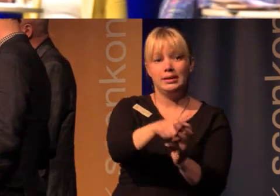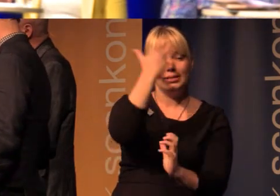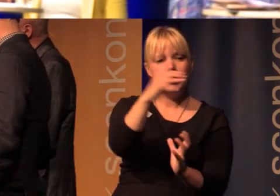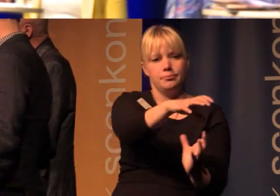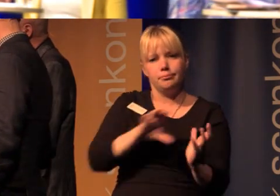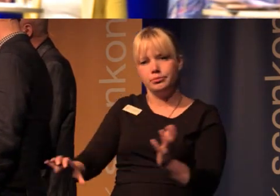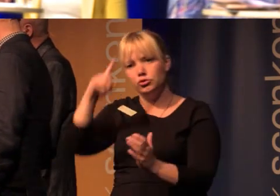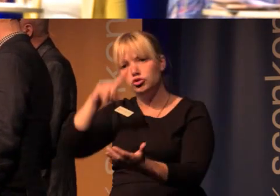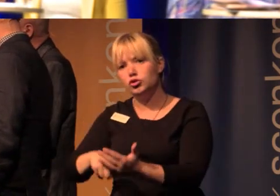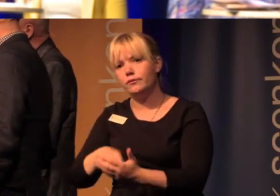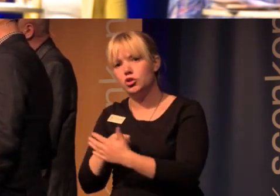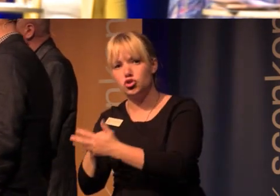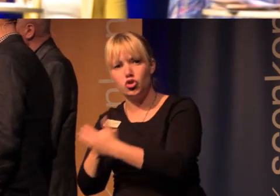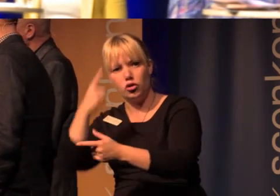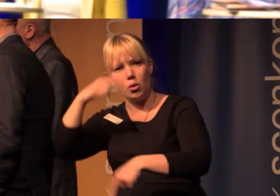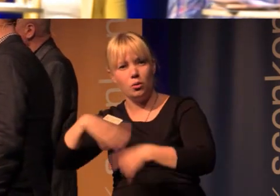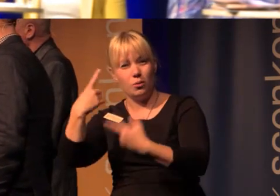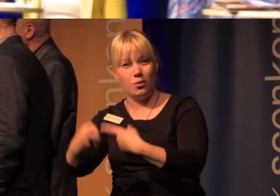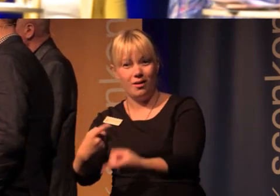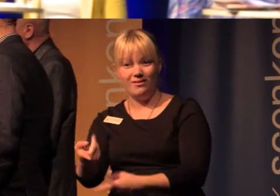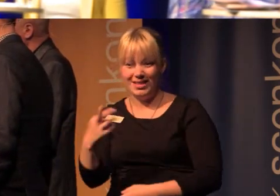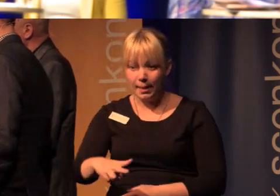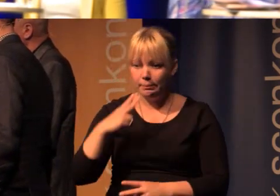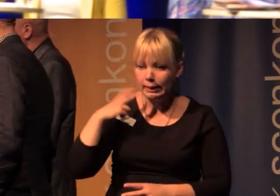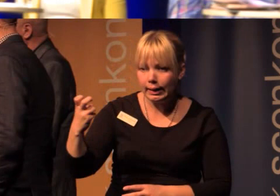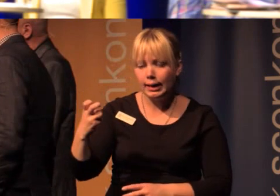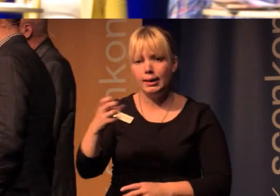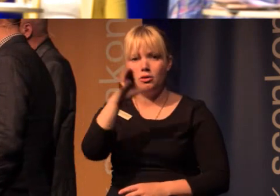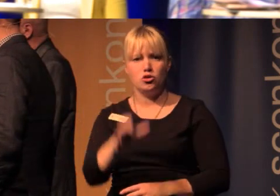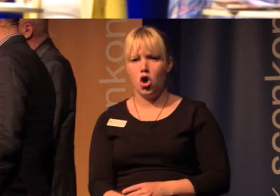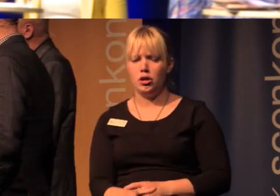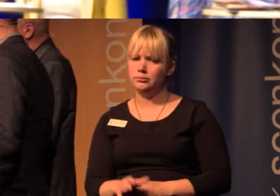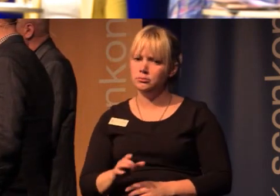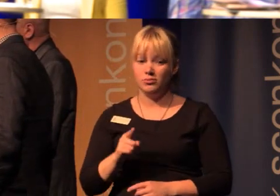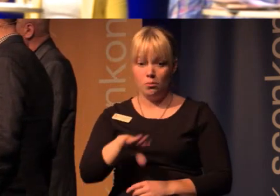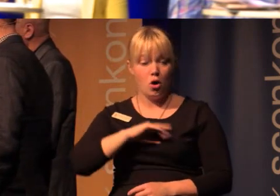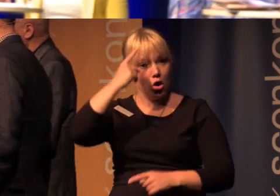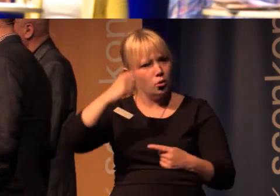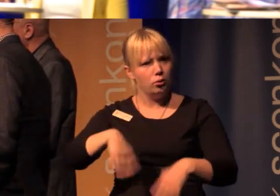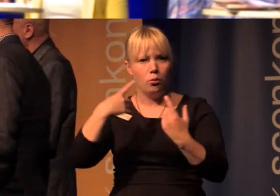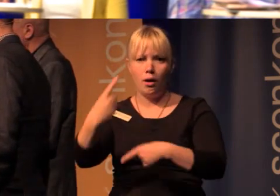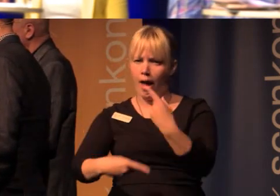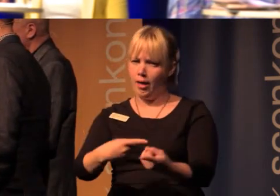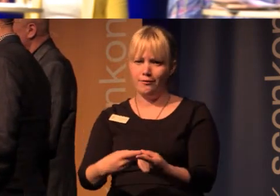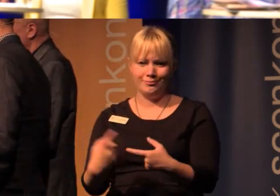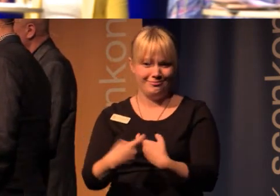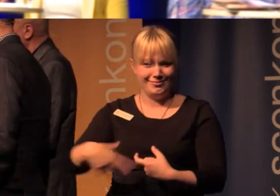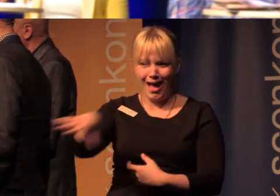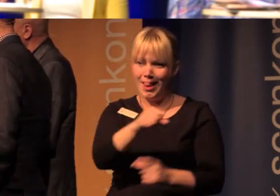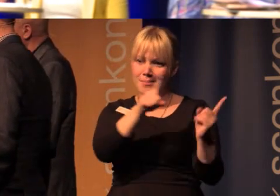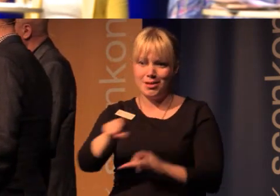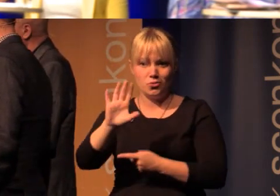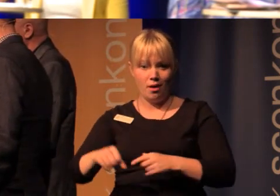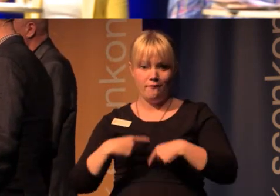de historiska lämningar som finns i Grekland och Italien som är kulturarv för hela mänskligheten, att de bevaras även om